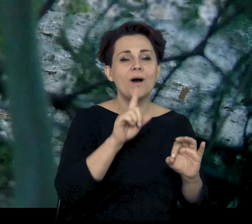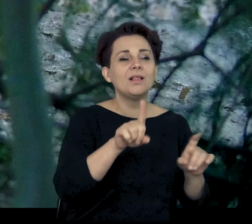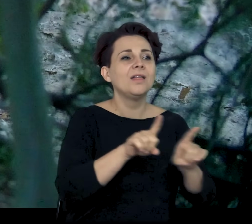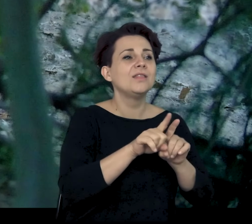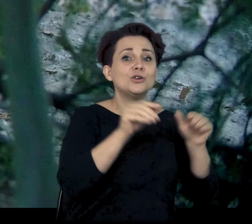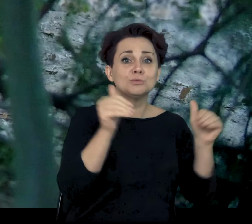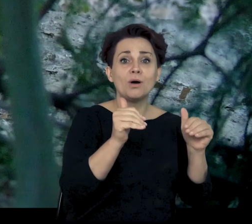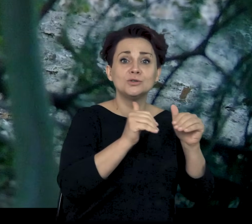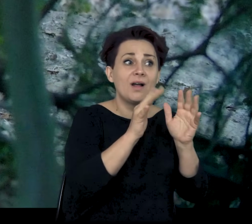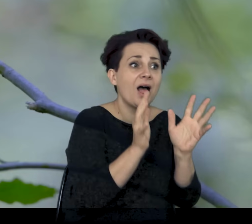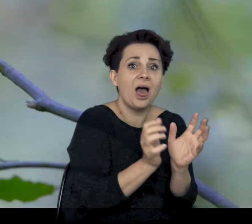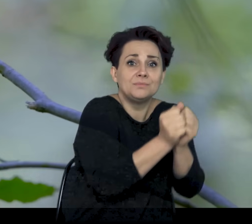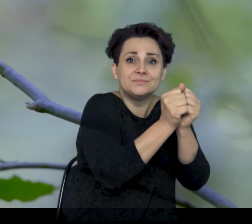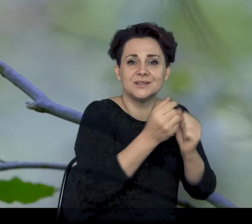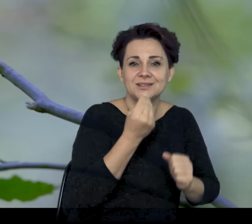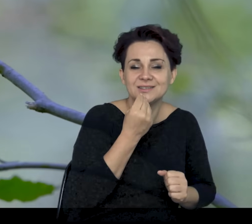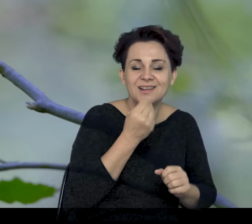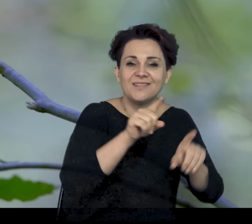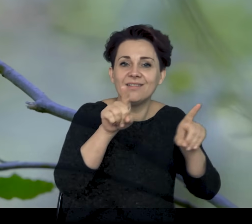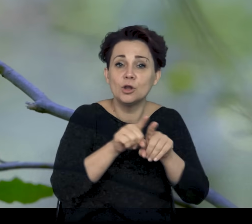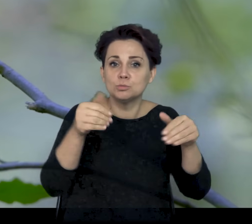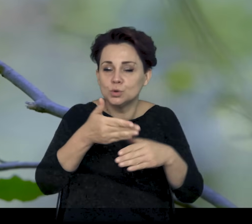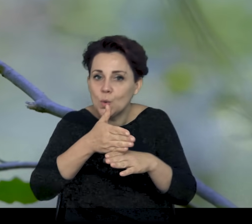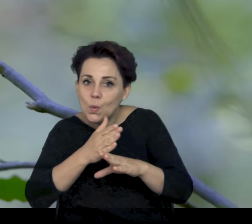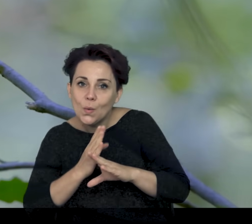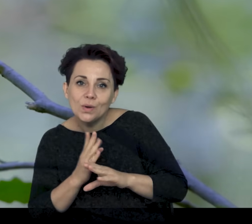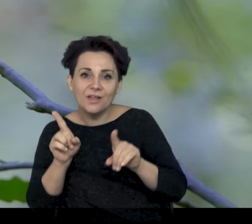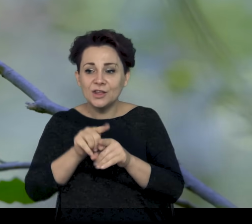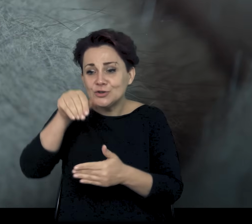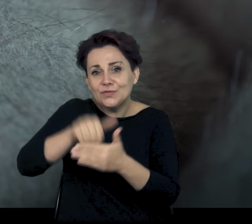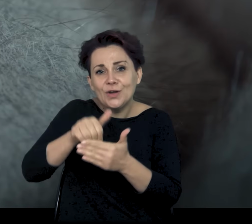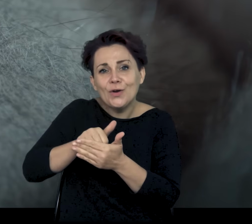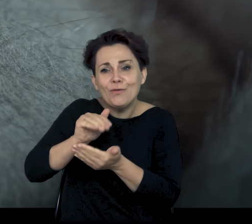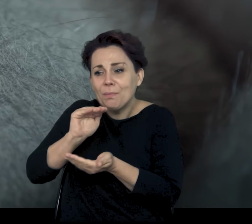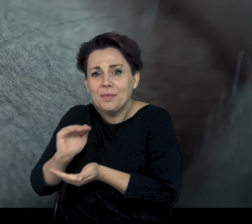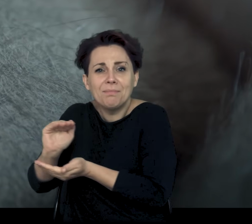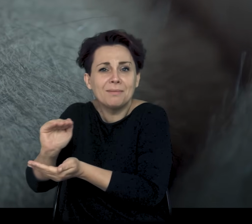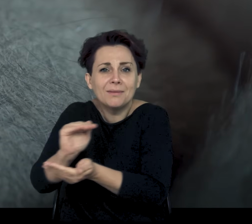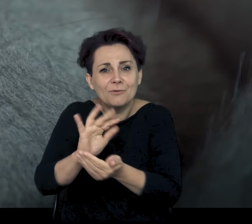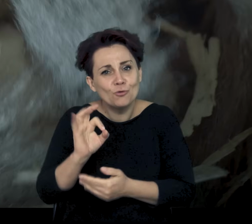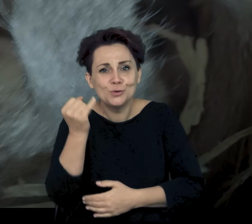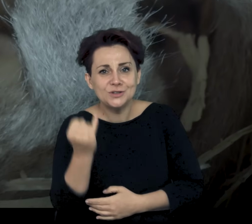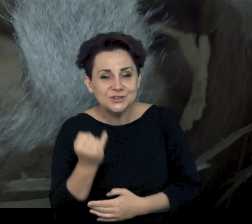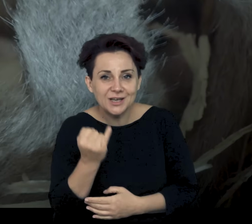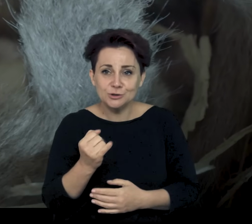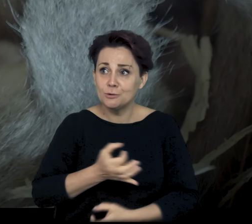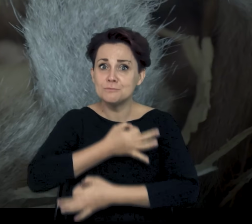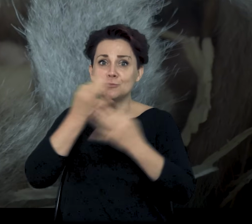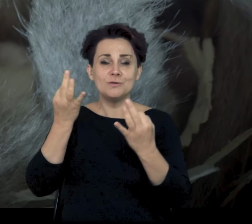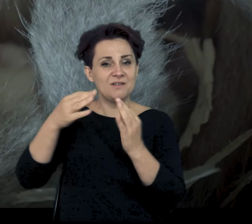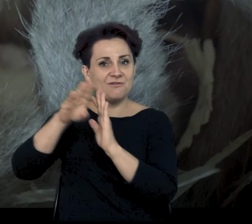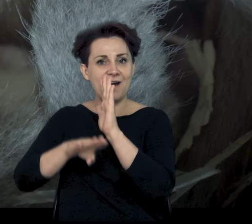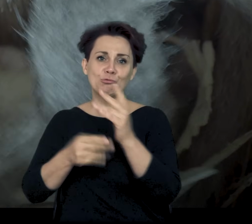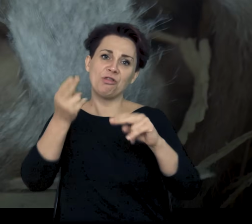możliwość zdobycia pokarmu, mają możliwość ukrycia się, wychowania młodych. Jest dużo lepsze warunki niż gdziekolwiek